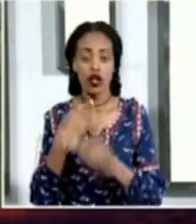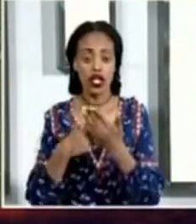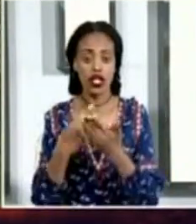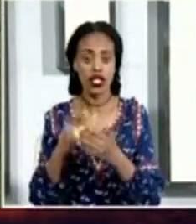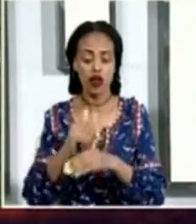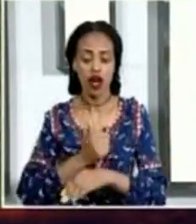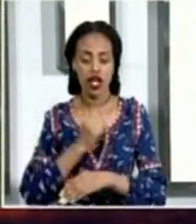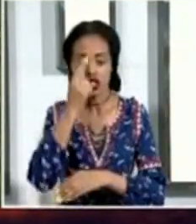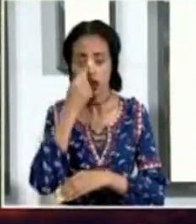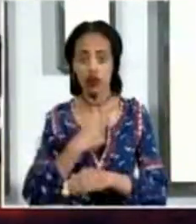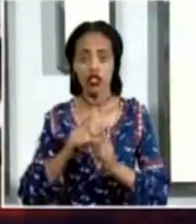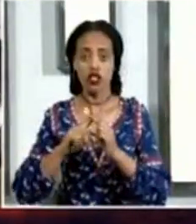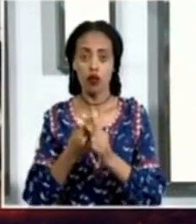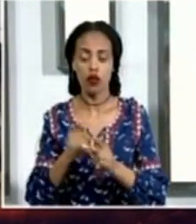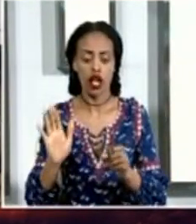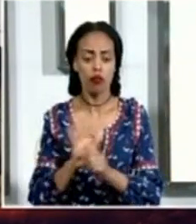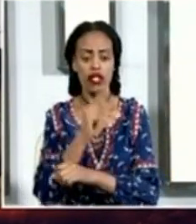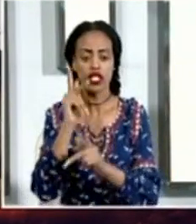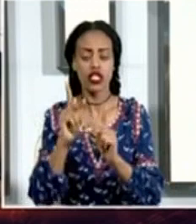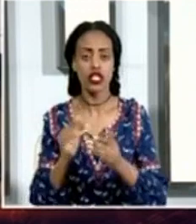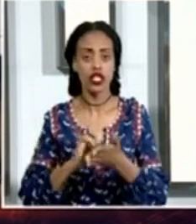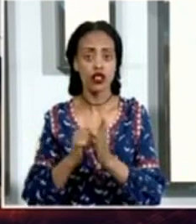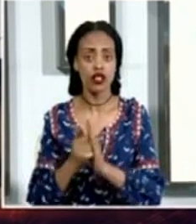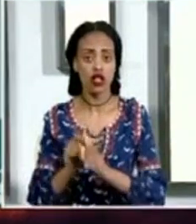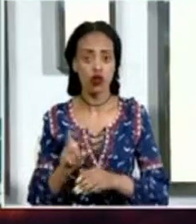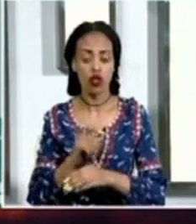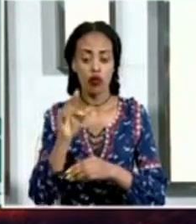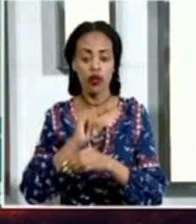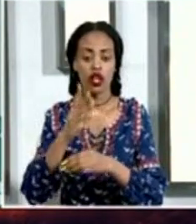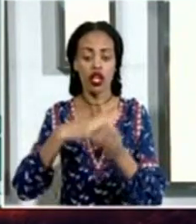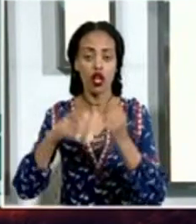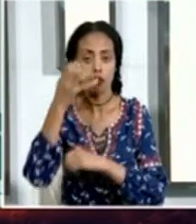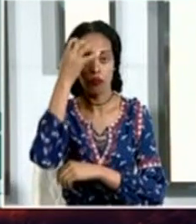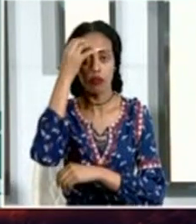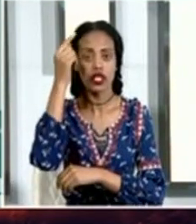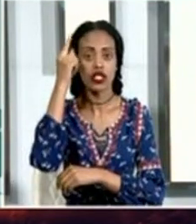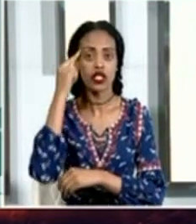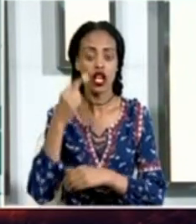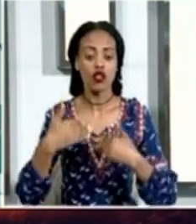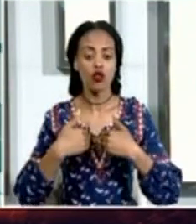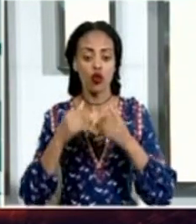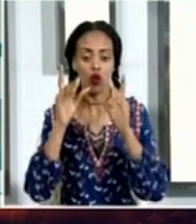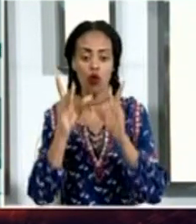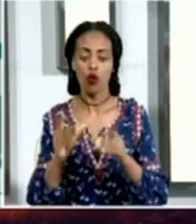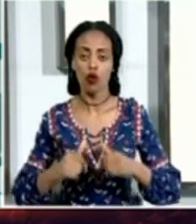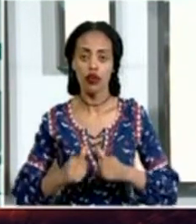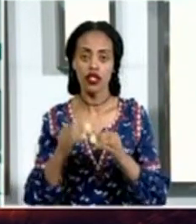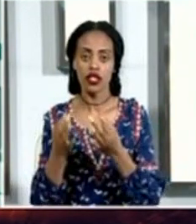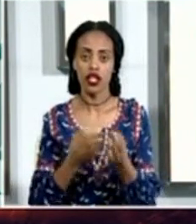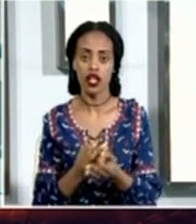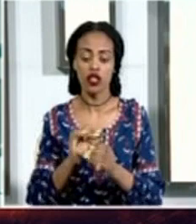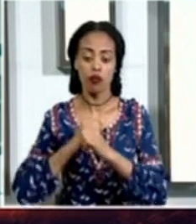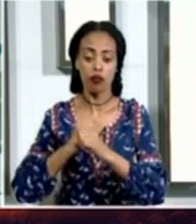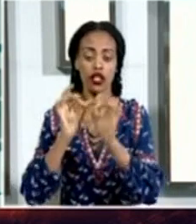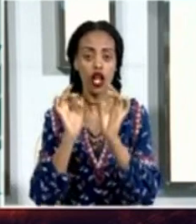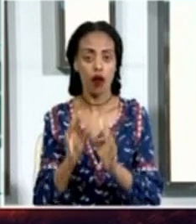ኣብ ዓርሰ እምነት ዝተመርኮሰ ናይ መልኣቲ ህዝብና ህልኽ ዘወድእ ርብርብ ብሄራዊ ክልላዊ መንግስቲ ትግራይ ዘለዎ ክብርን ንኣዳንን ትገልጽ መኸተም